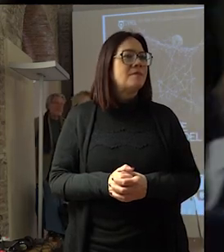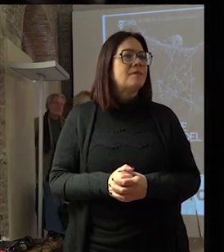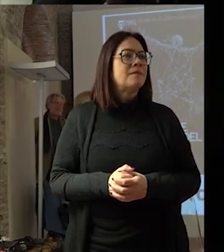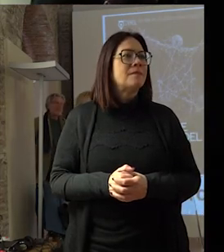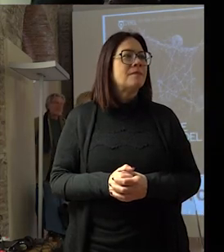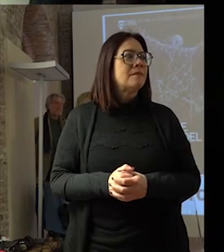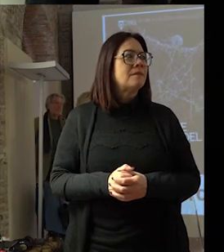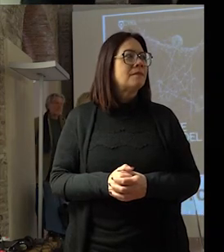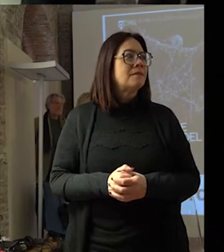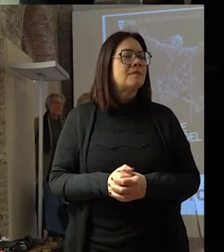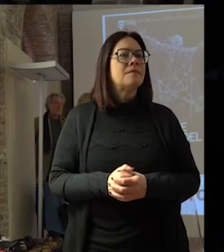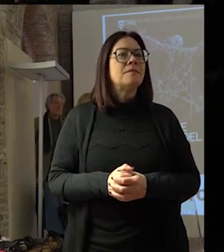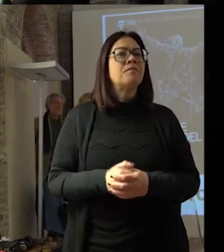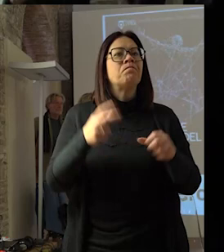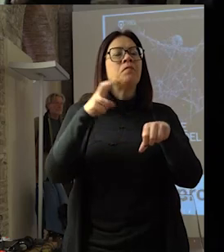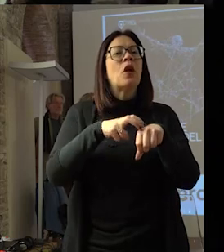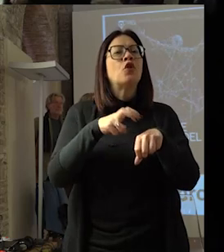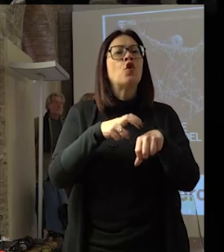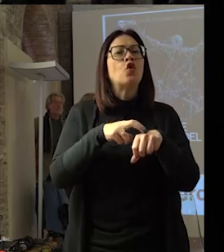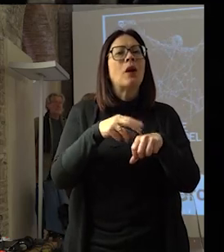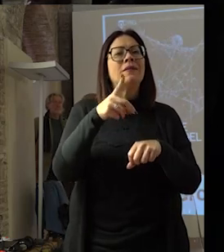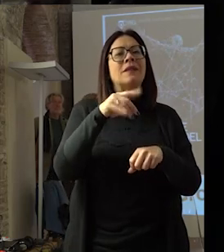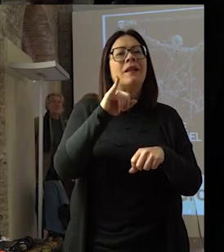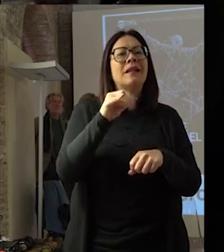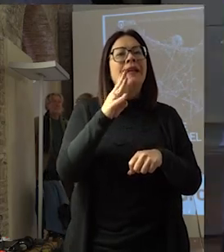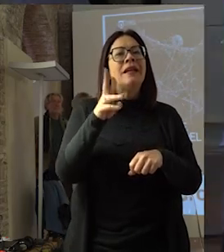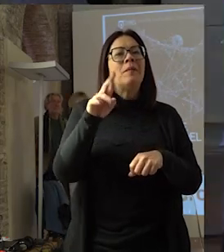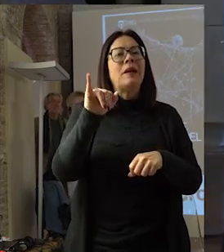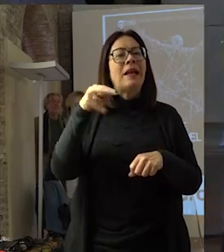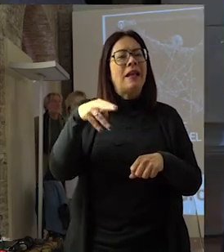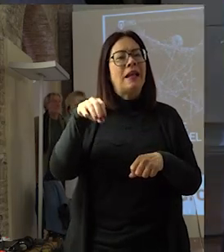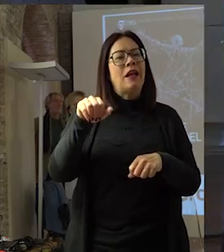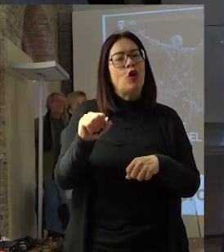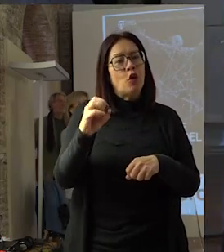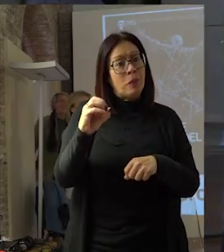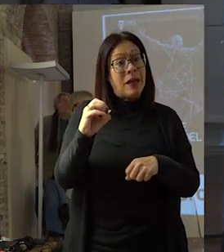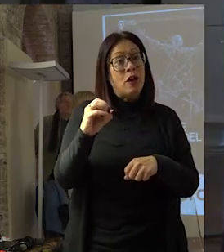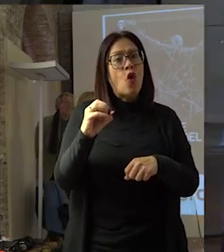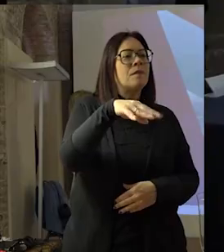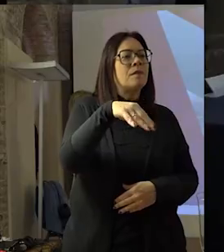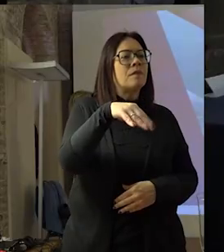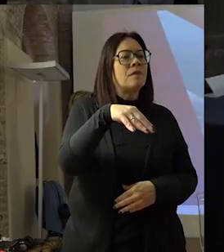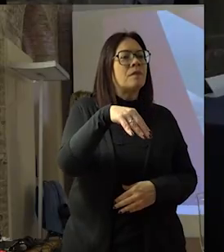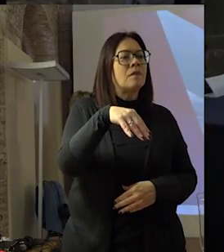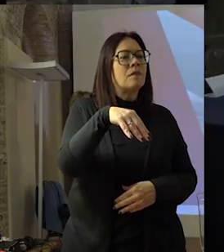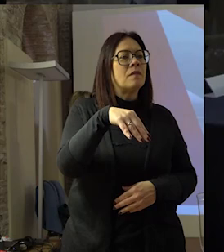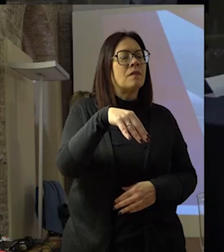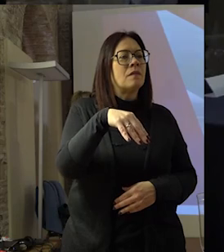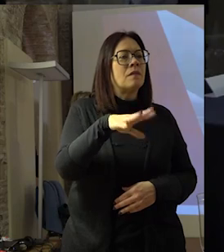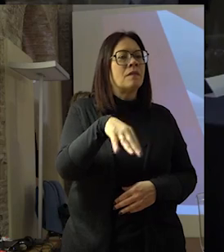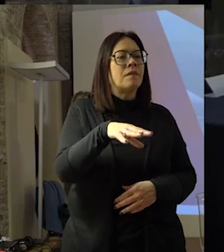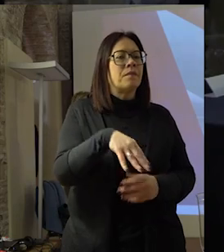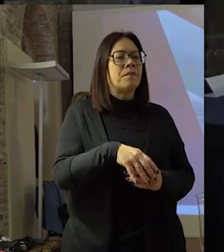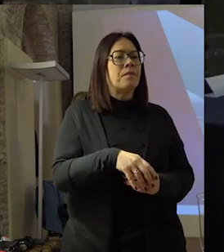Sì. Invito anche la dottoressa Di Brino, che ora presenterà con Luca Casapieri il lavoro. Ora proiettiamo